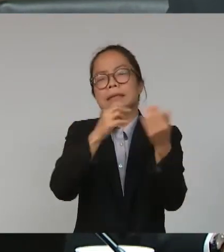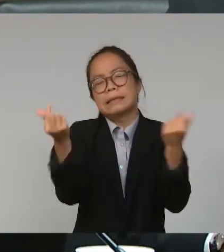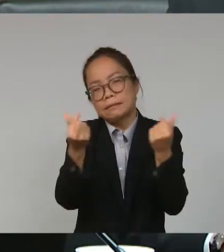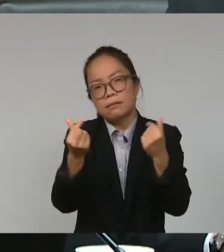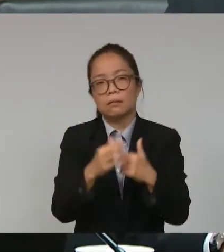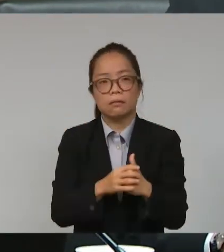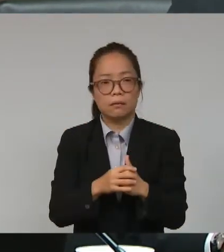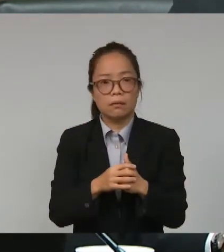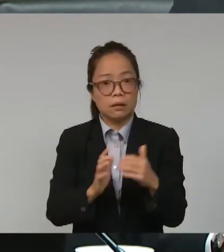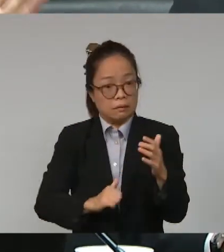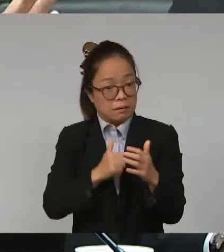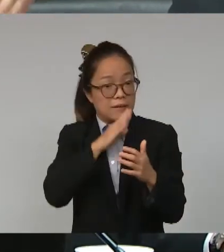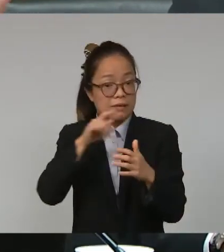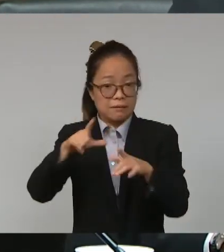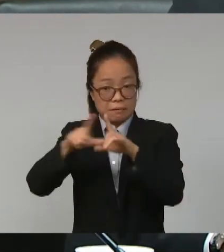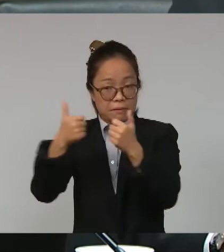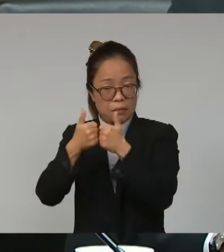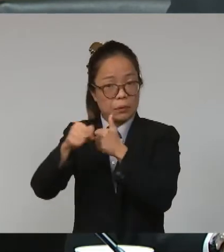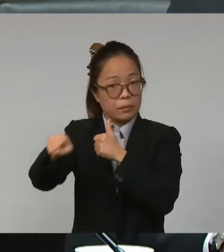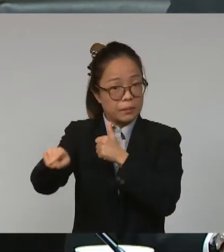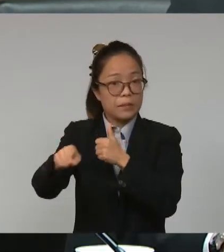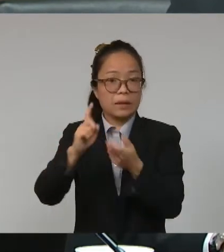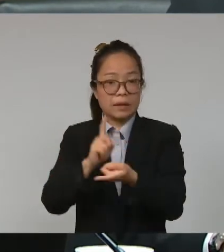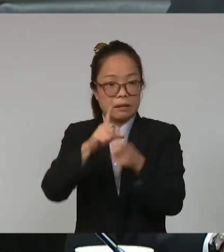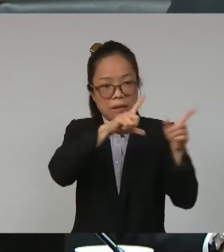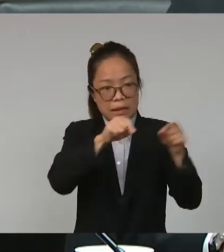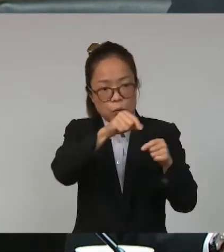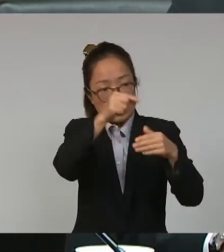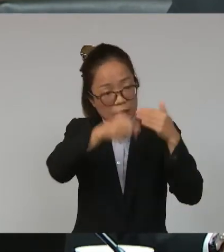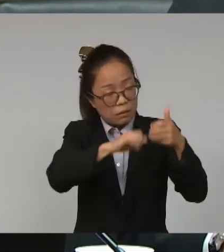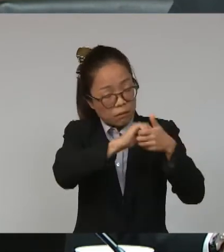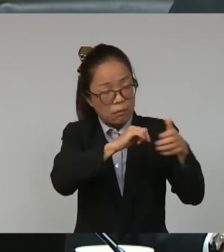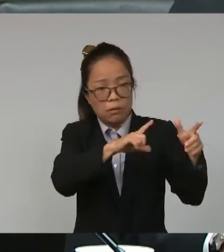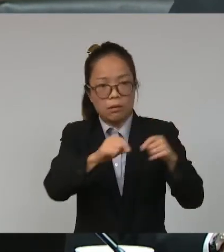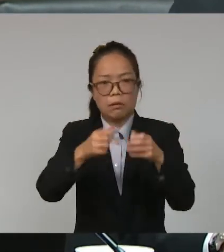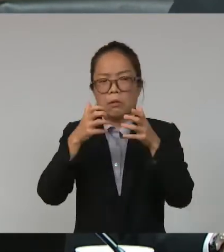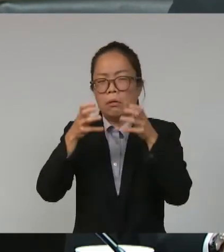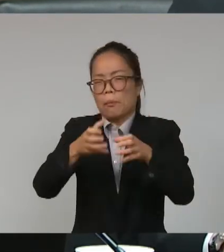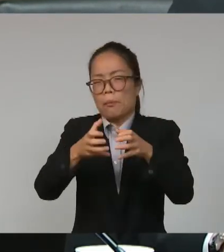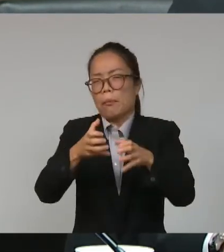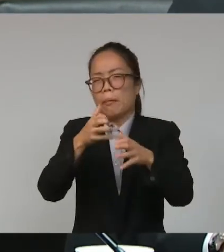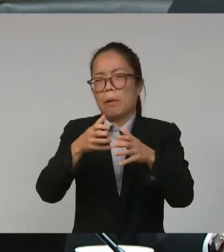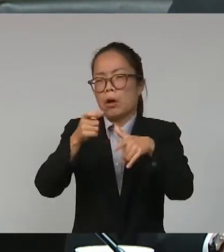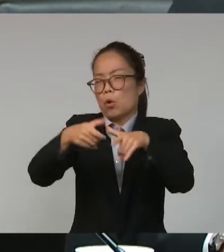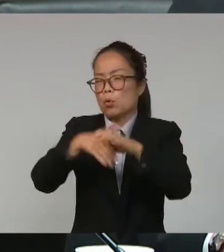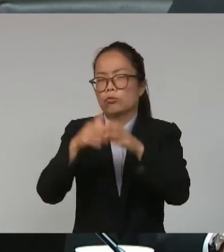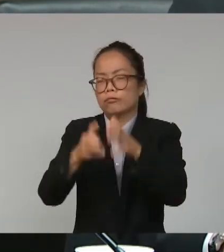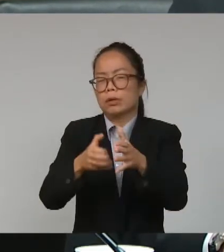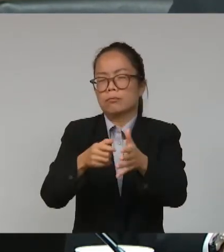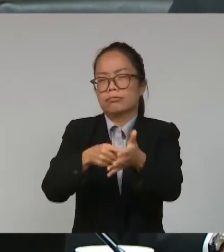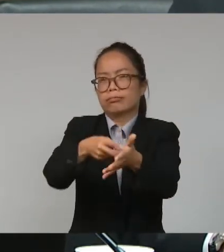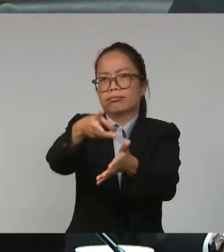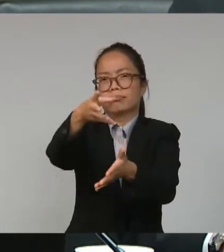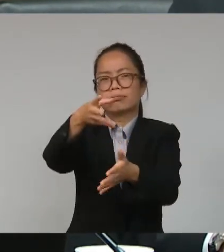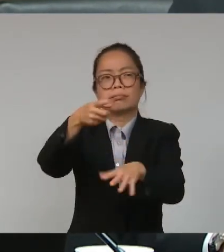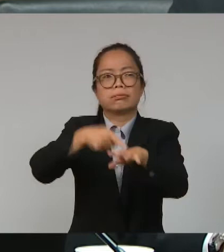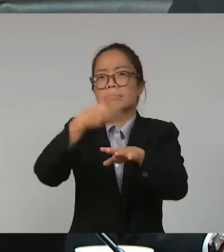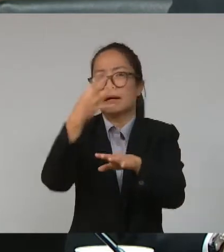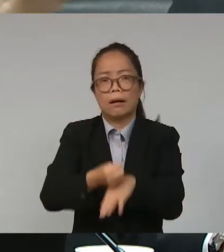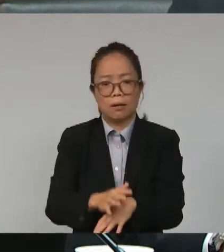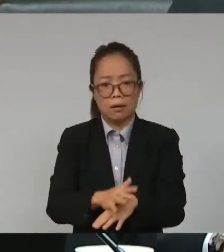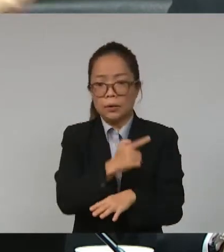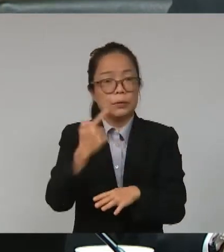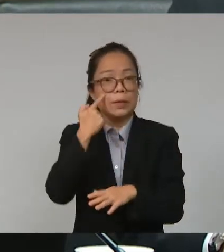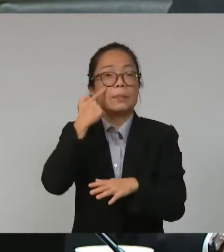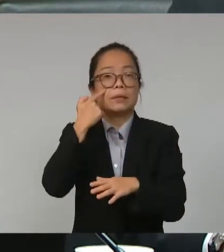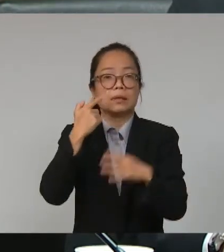哈。那么实际上大会呢，真依据那样的条文呢，已经办了好多次的公投。好，那尤其最明显的